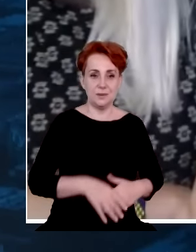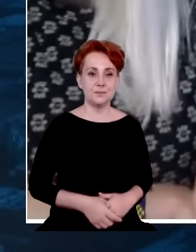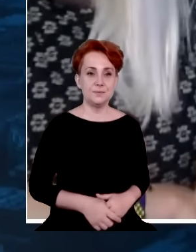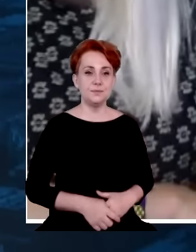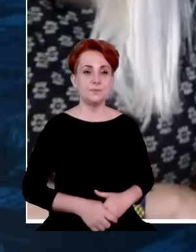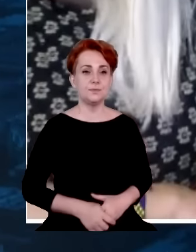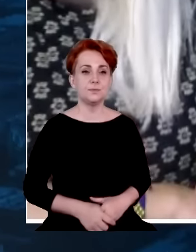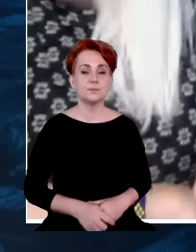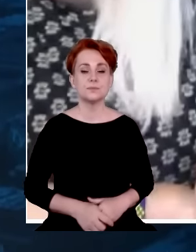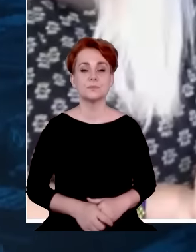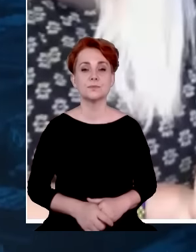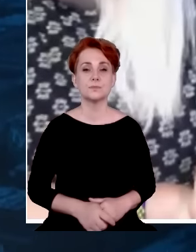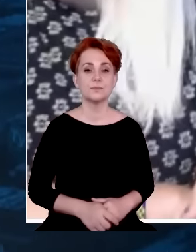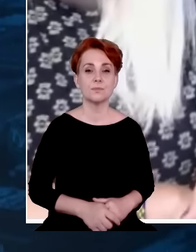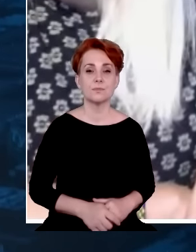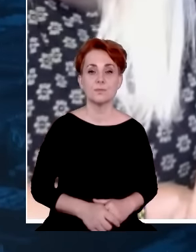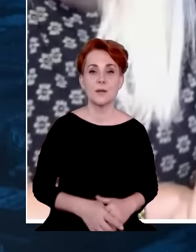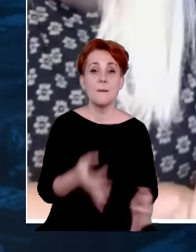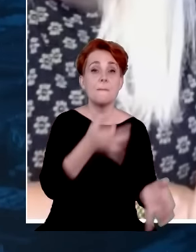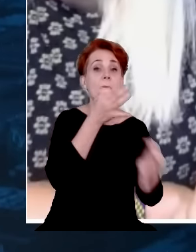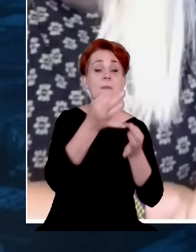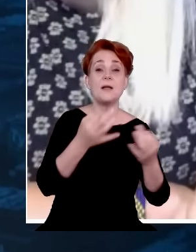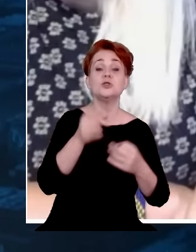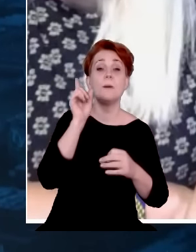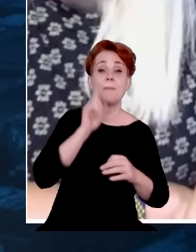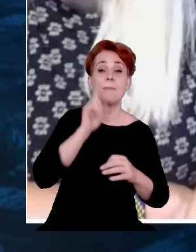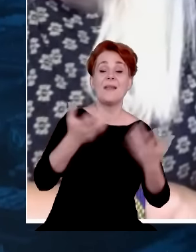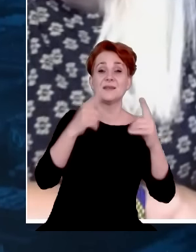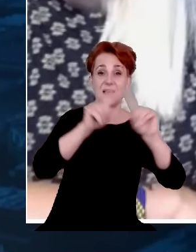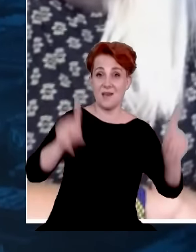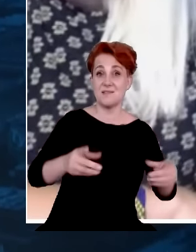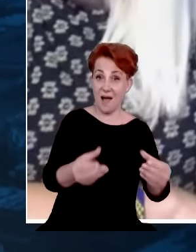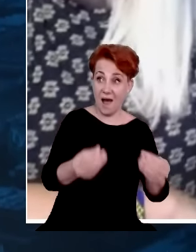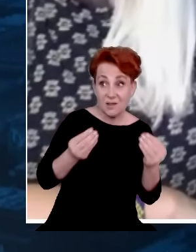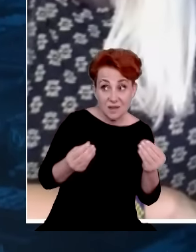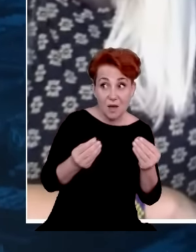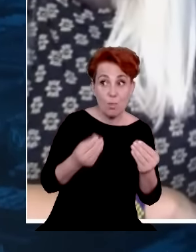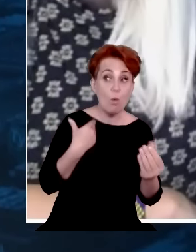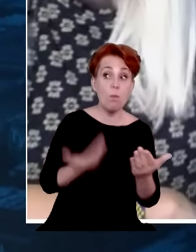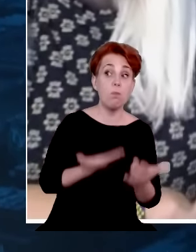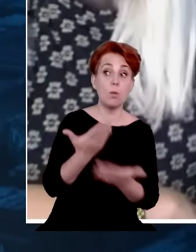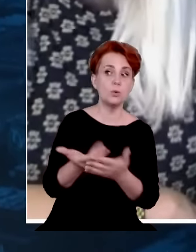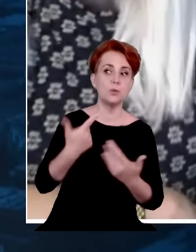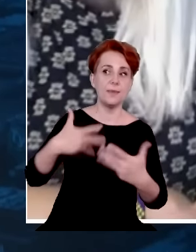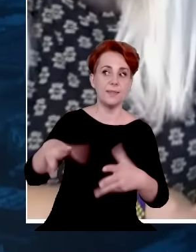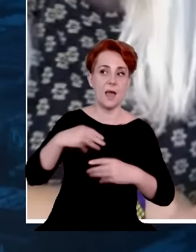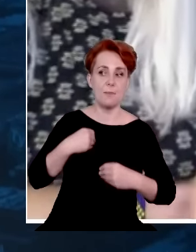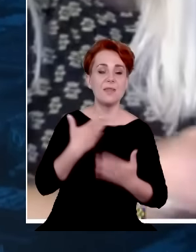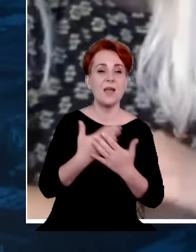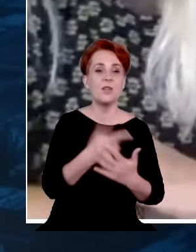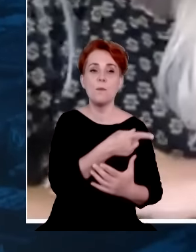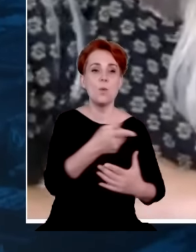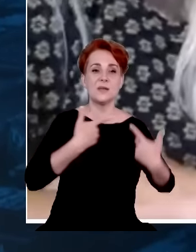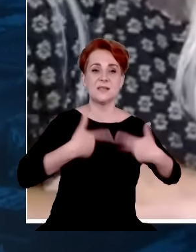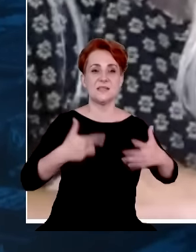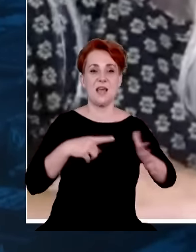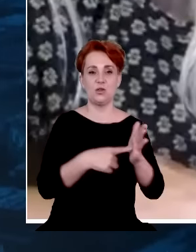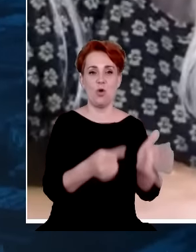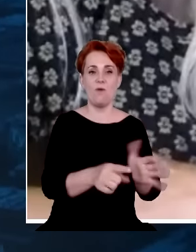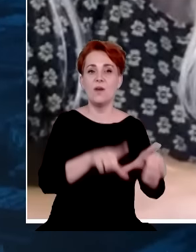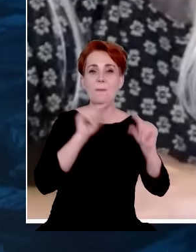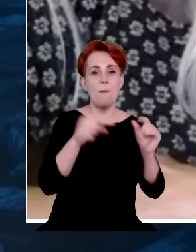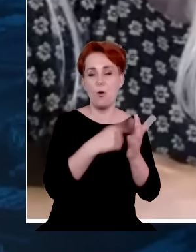pytali czy pan chce kartę do referendum sugerując żeby jej nie brał i państwo zniechęca do tych wyborów Bo wam nie leżały